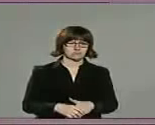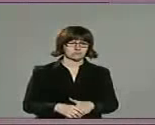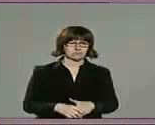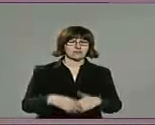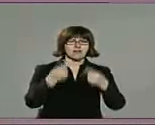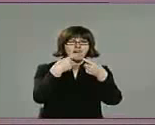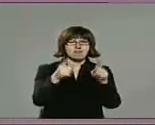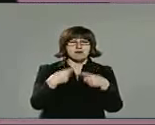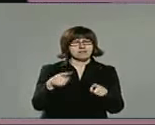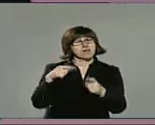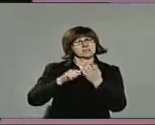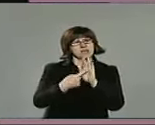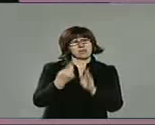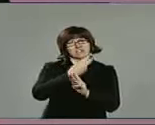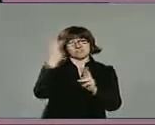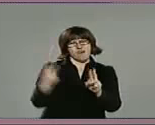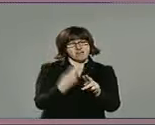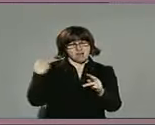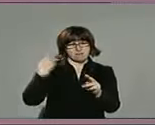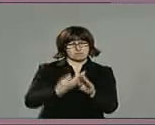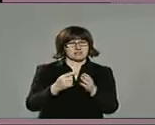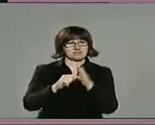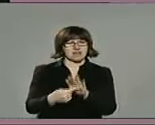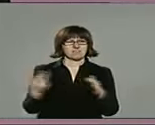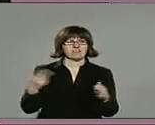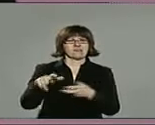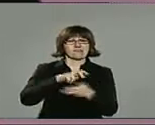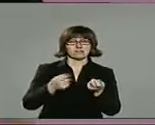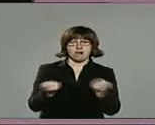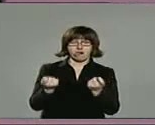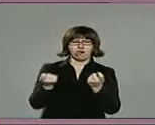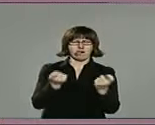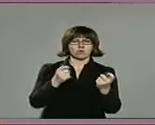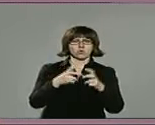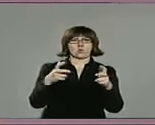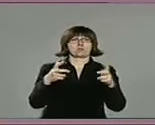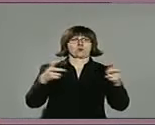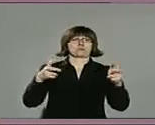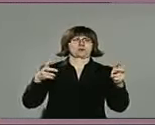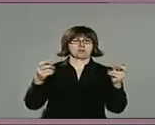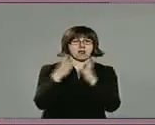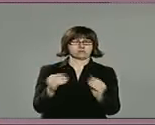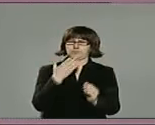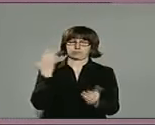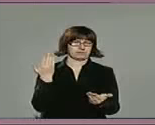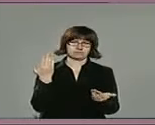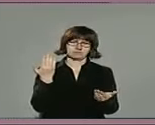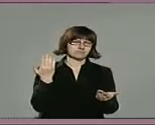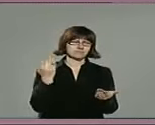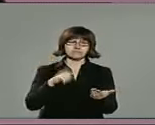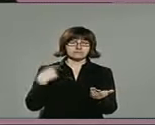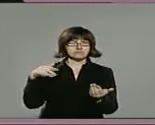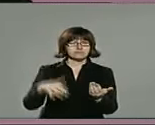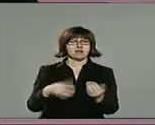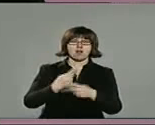Die anderen zeigen seit 2 Jahren nur, wie man Krisen vergrößern kann, statt sie zu lösen. Aber wir haben